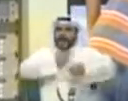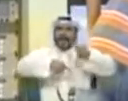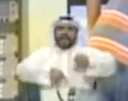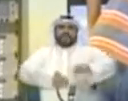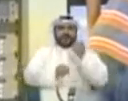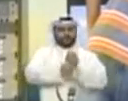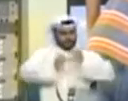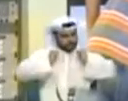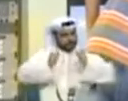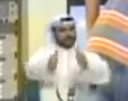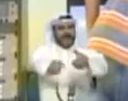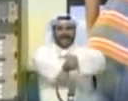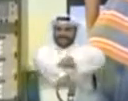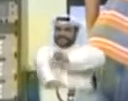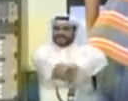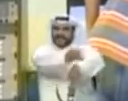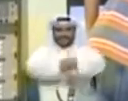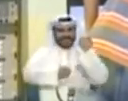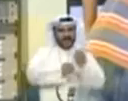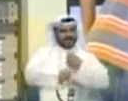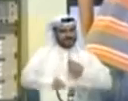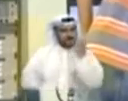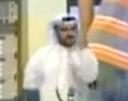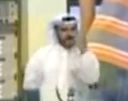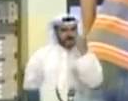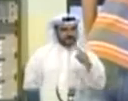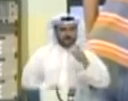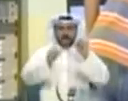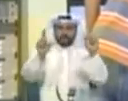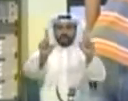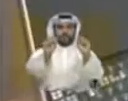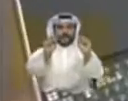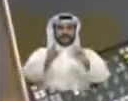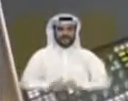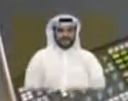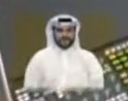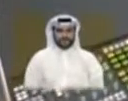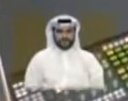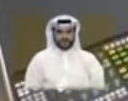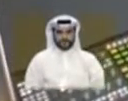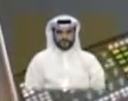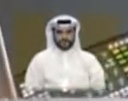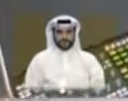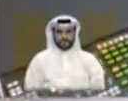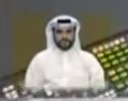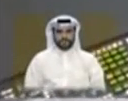على أدائهم الوظيفي بأكمل وجه وبمهنية عالية.